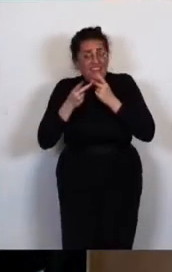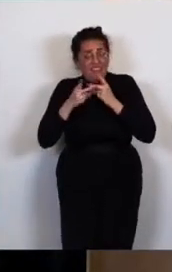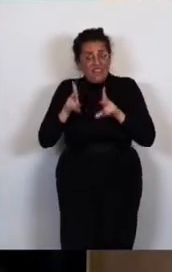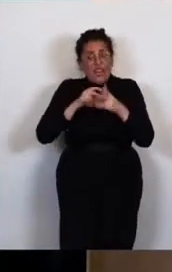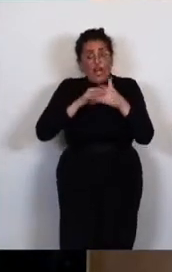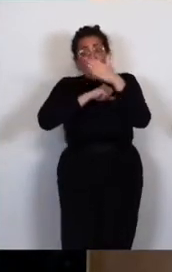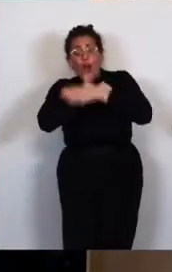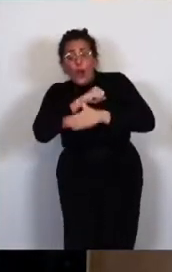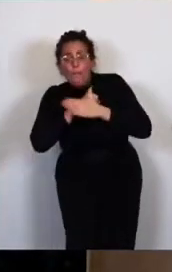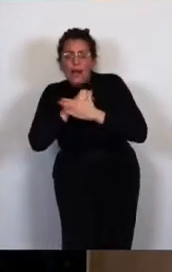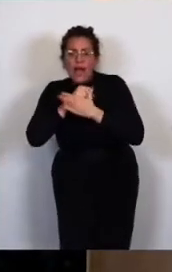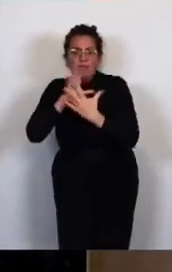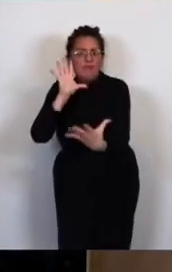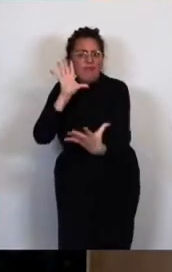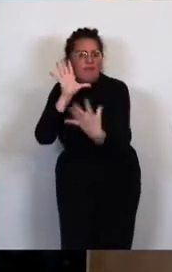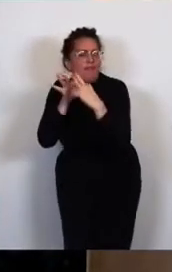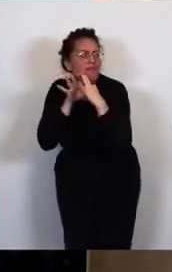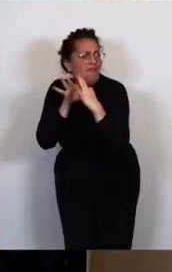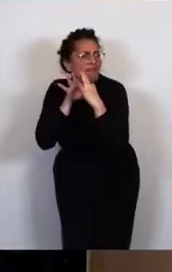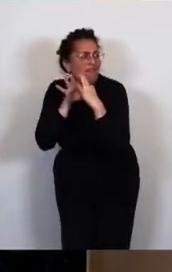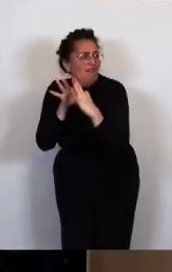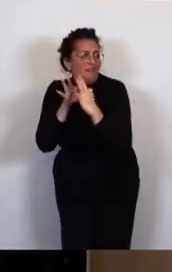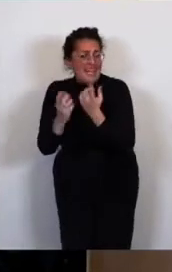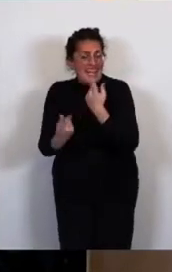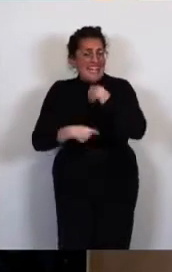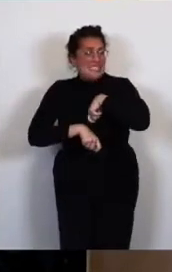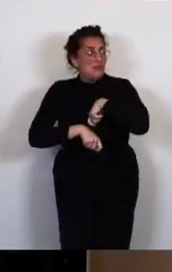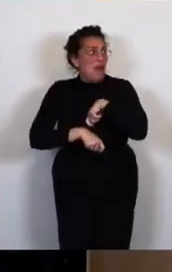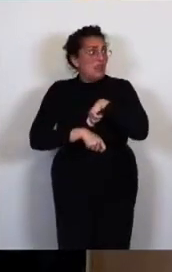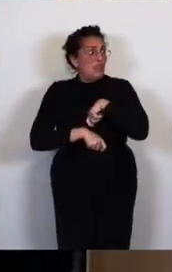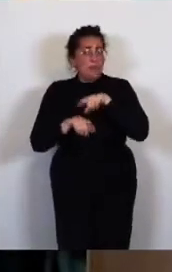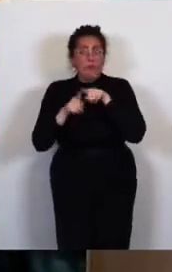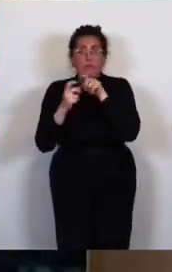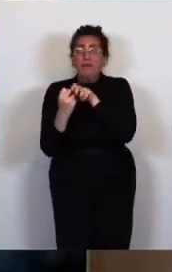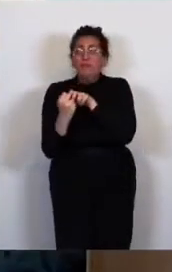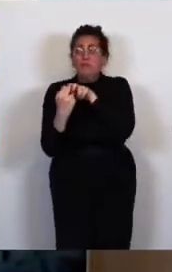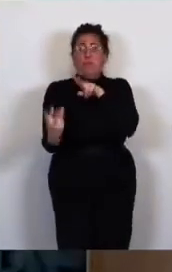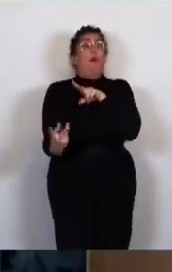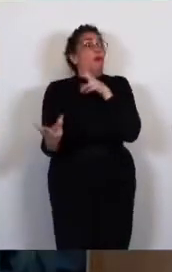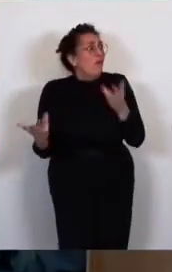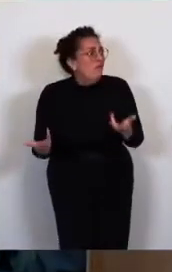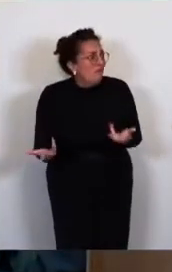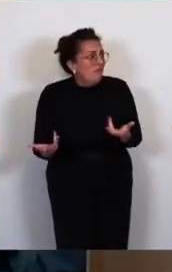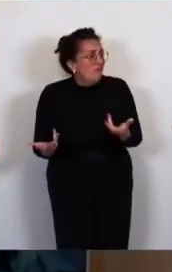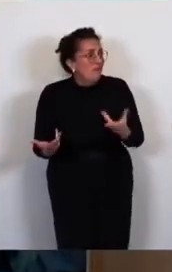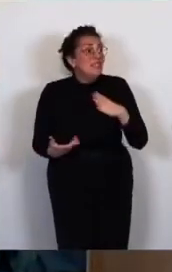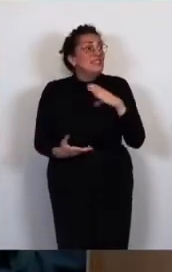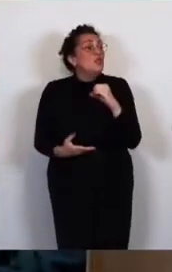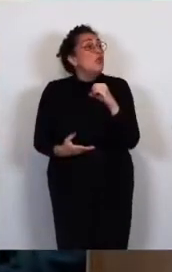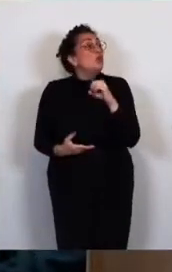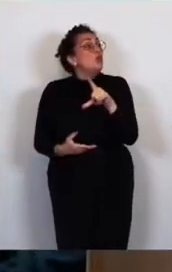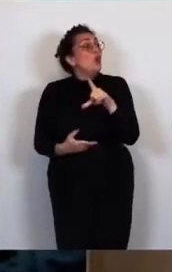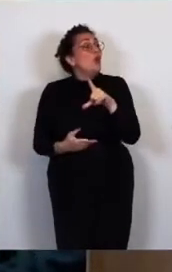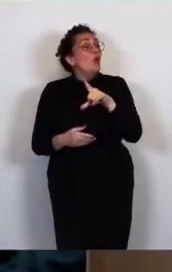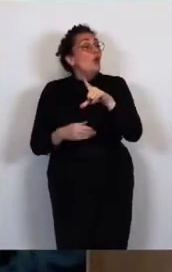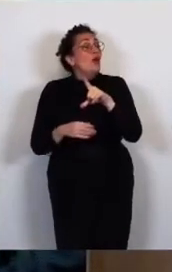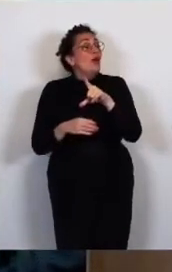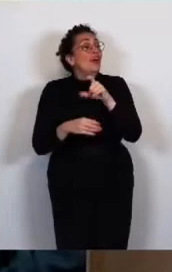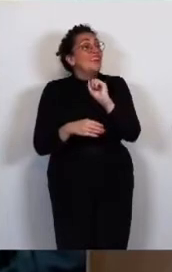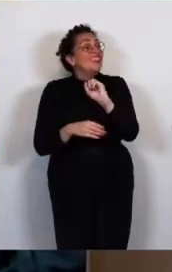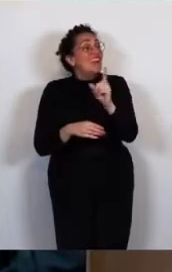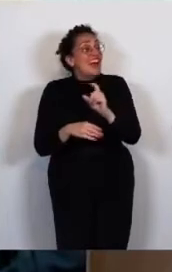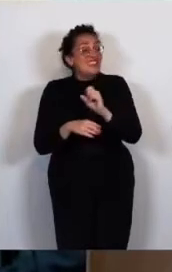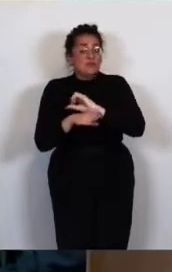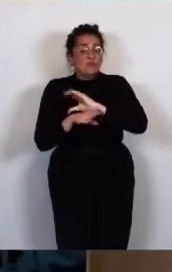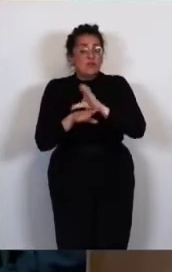et qui facilite le lien avec l'Espagne tout en réduisant nos émissions CO2. L'aménagement des lignes actuelles a